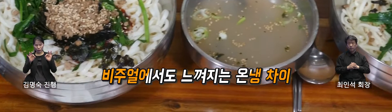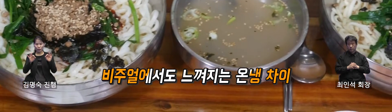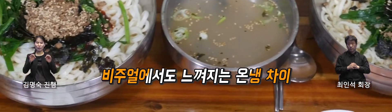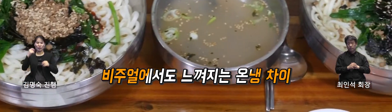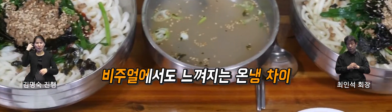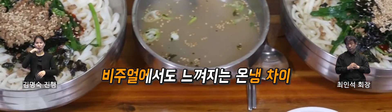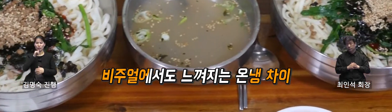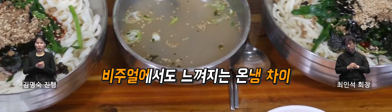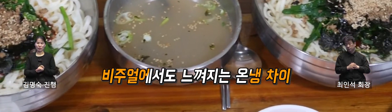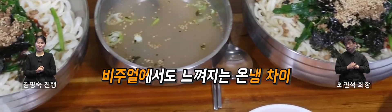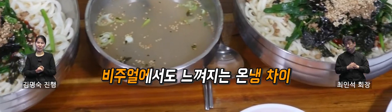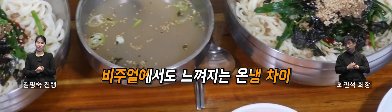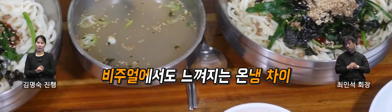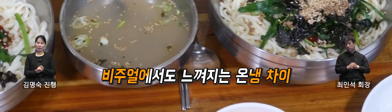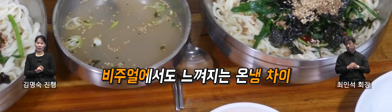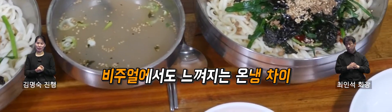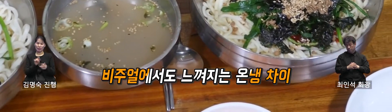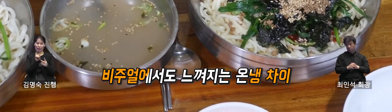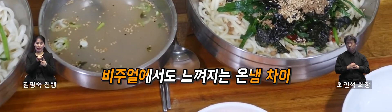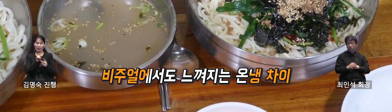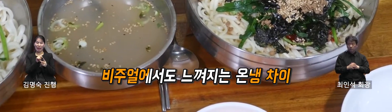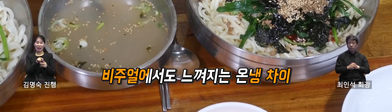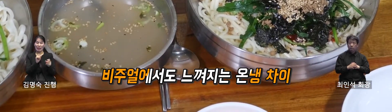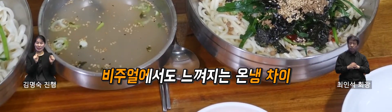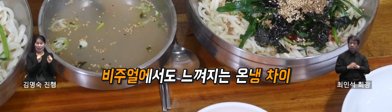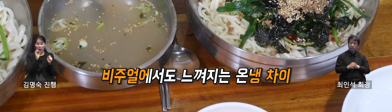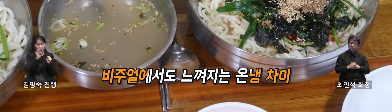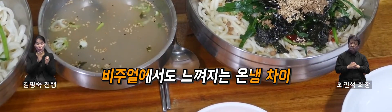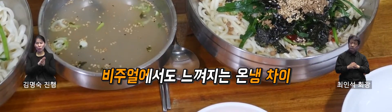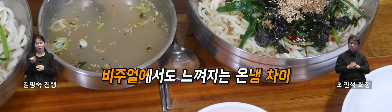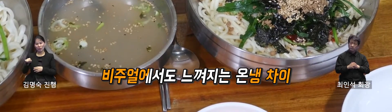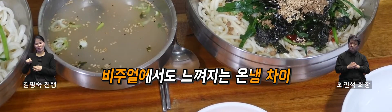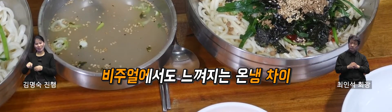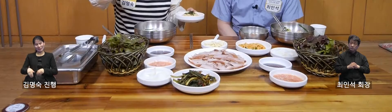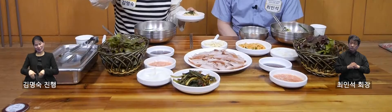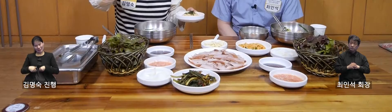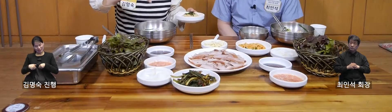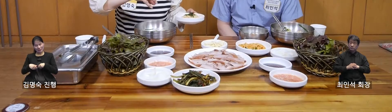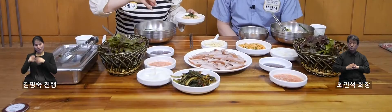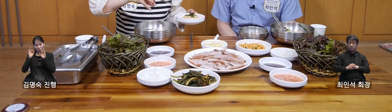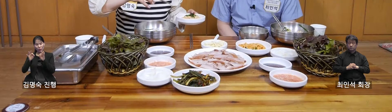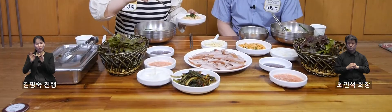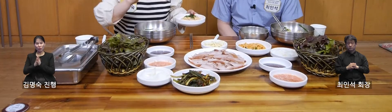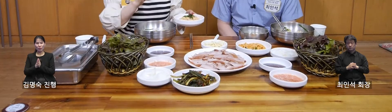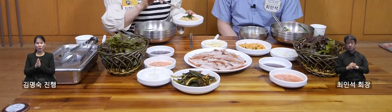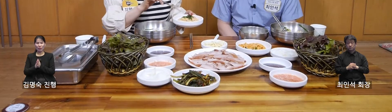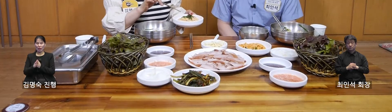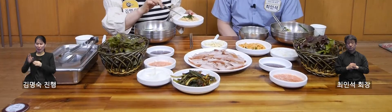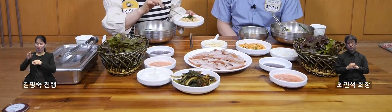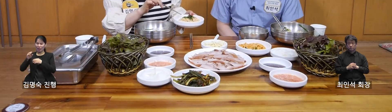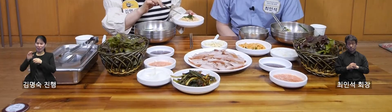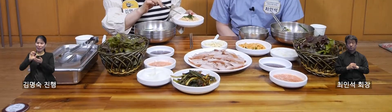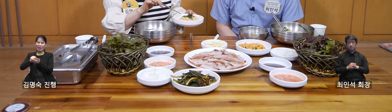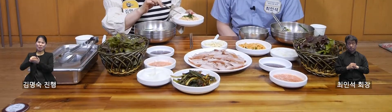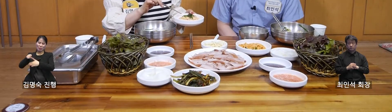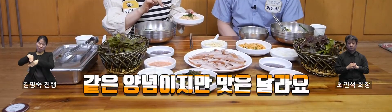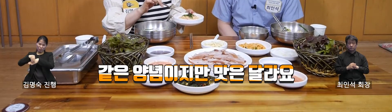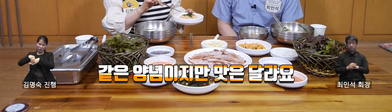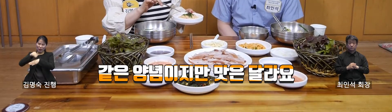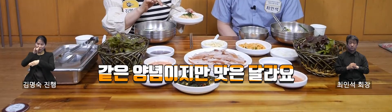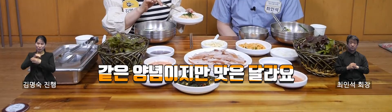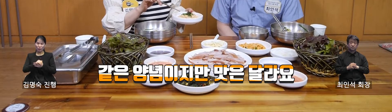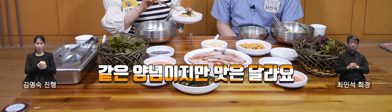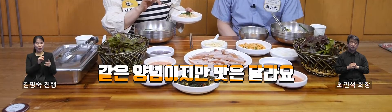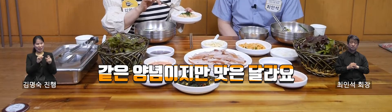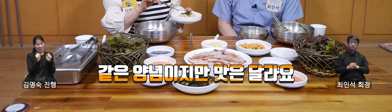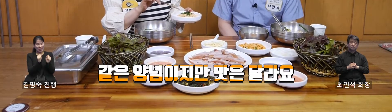느껴지네요. 얘는 좀 차가워 보인다. 얘는 뭔가 좀 이렇게 쫙 양념이 붙어 있는 것 같고 얘는 네네. 좀